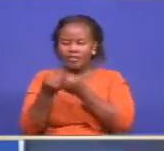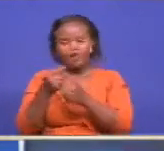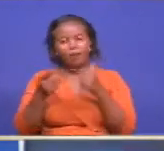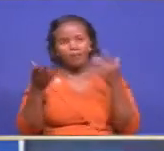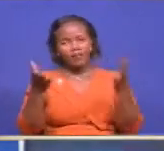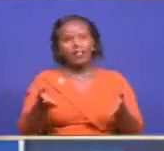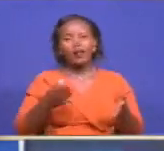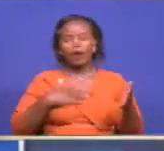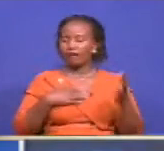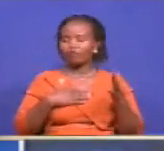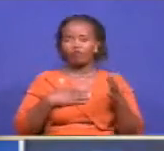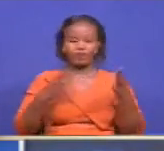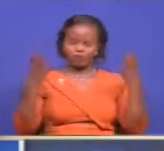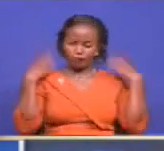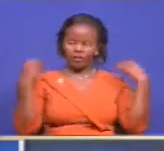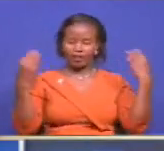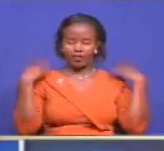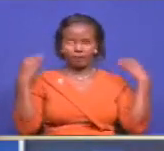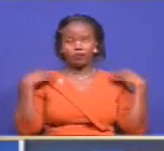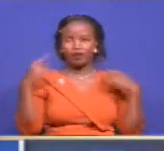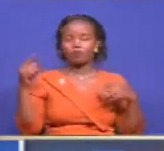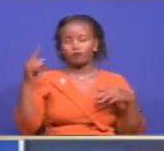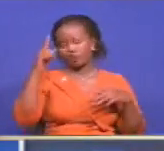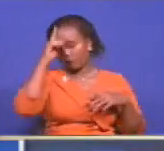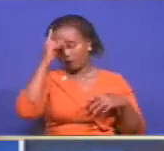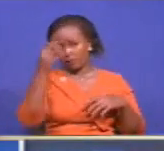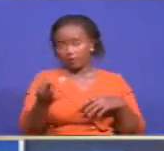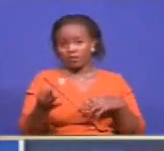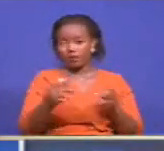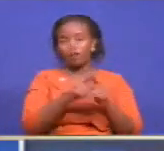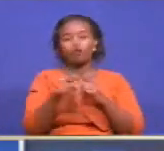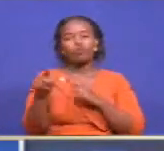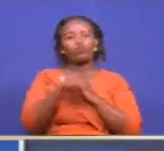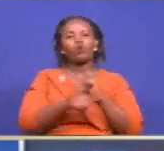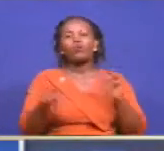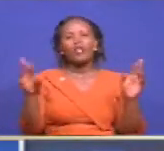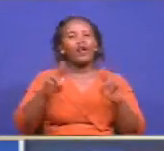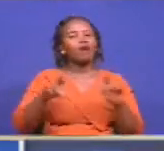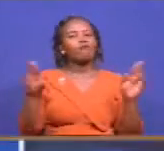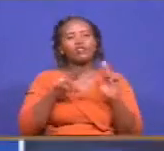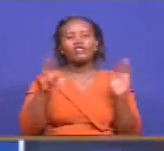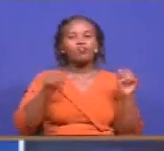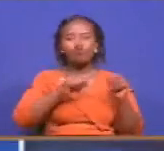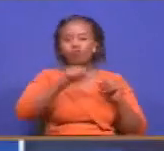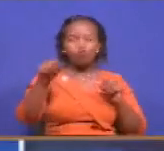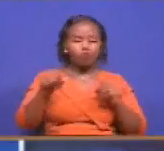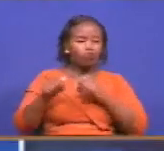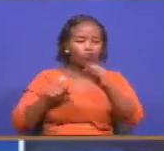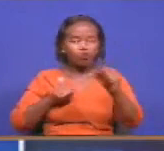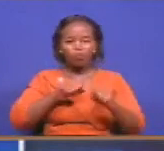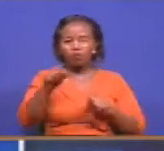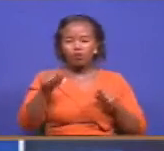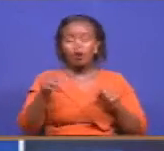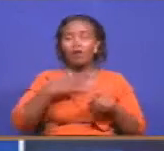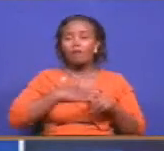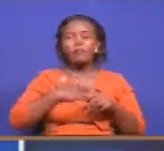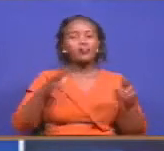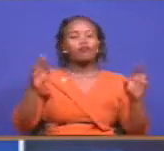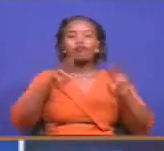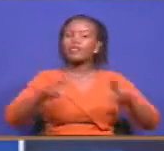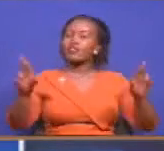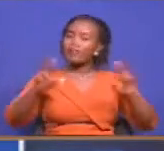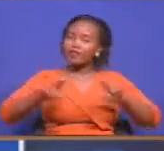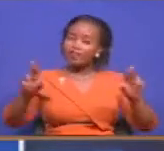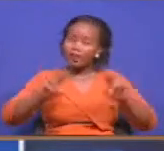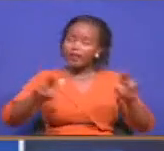imeingia so tuko ready kwa fight nimejitayarisha vizuri